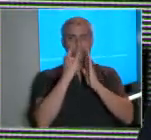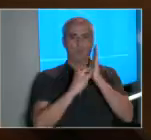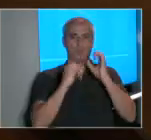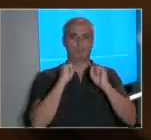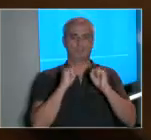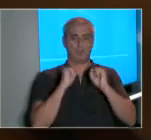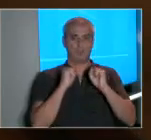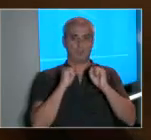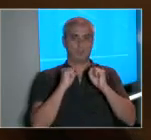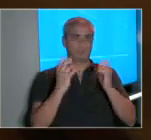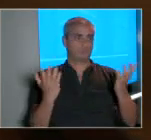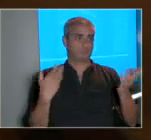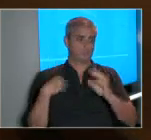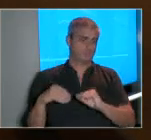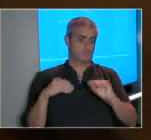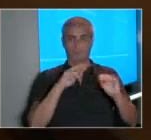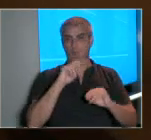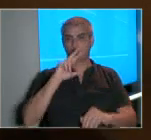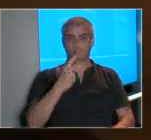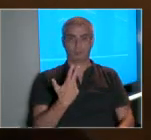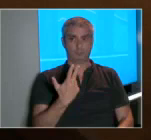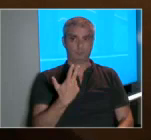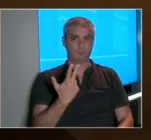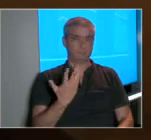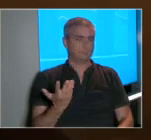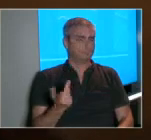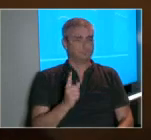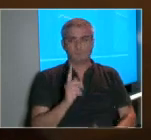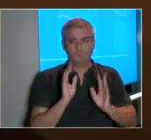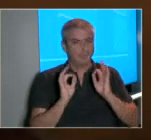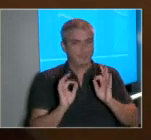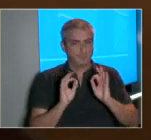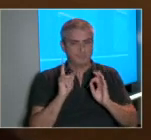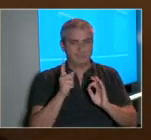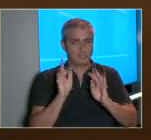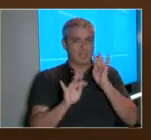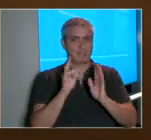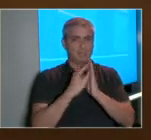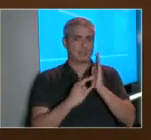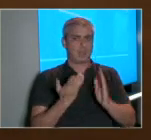יסוד. אז בואו נעבור לסוגיה השלישית. מי באמת צריך